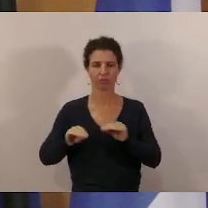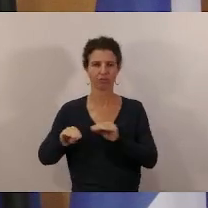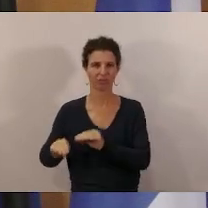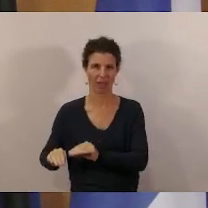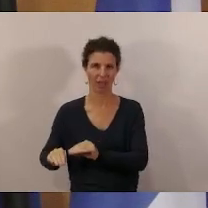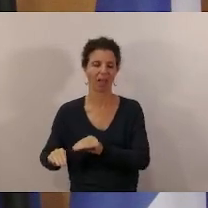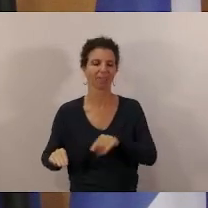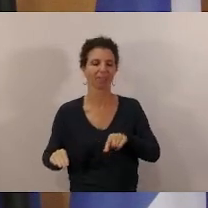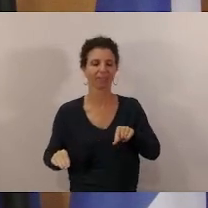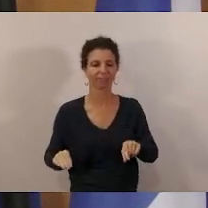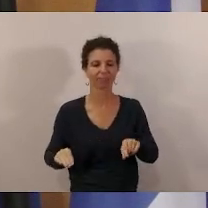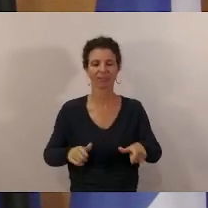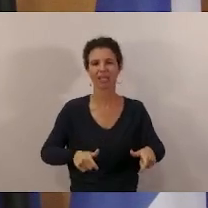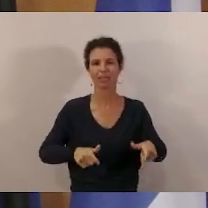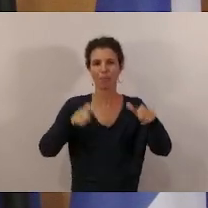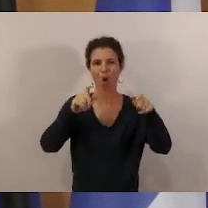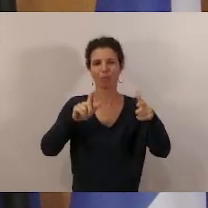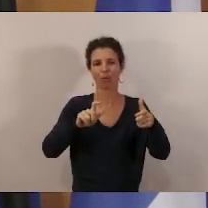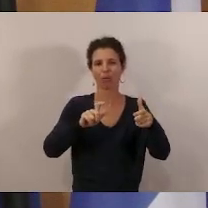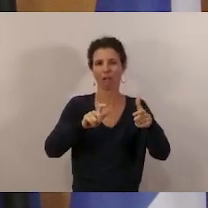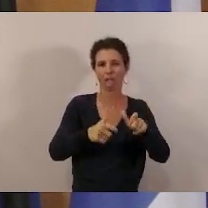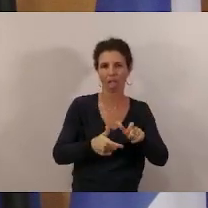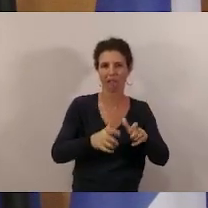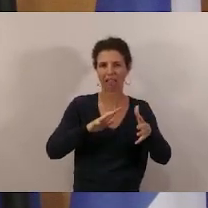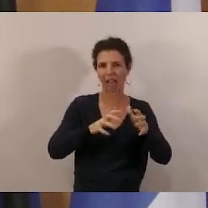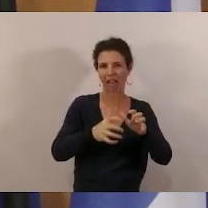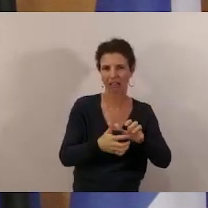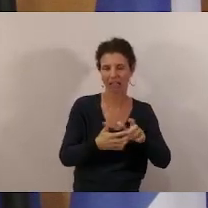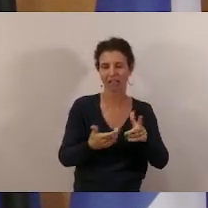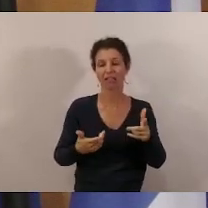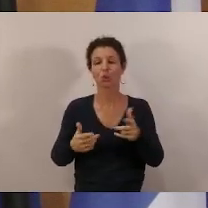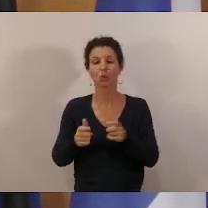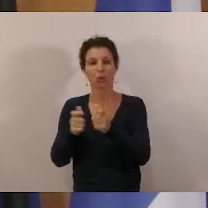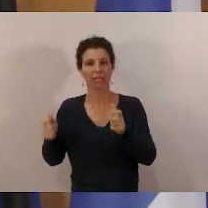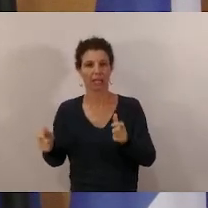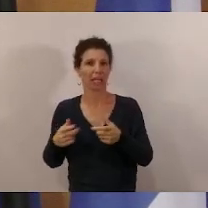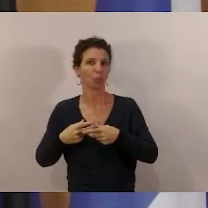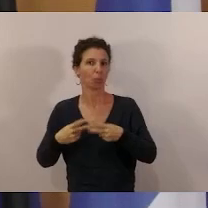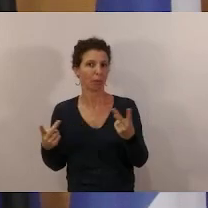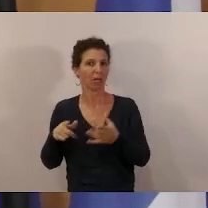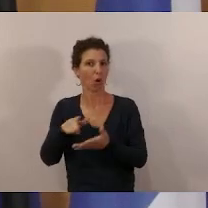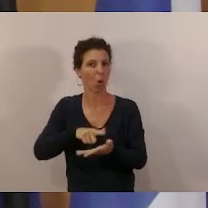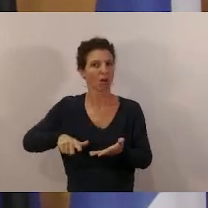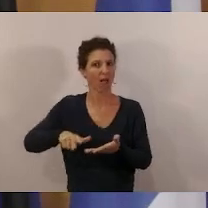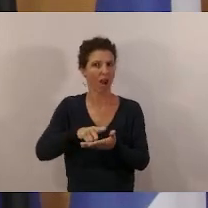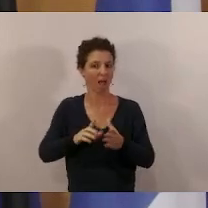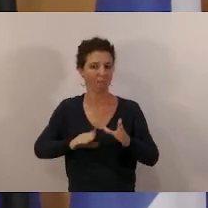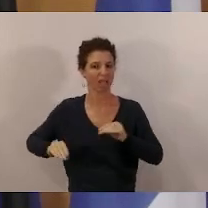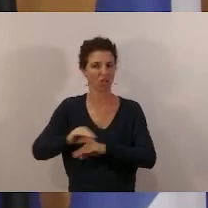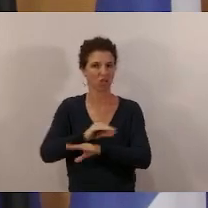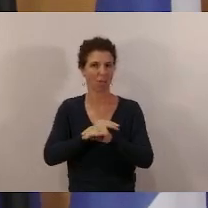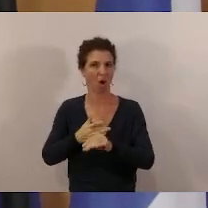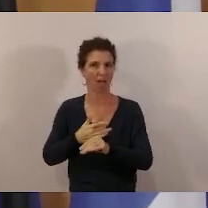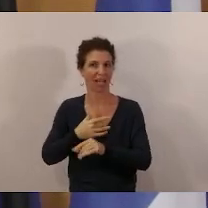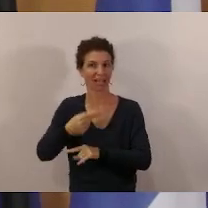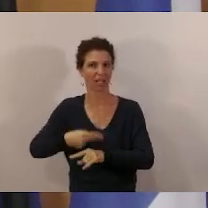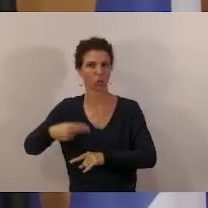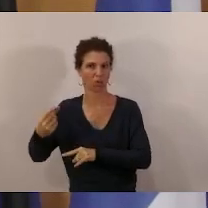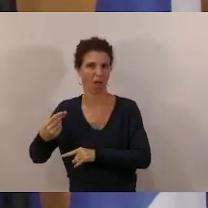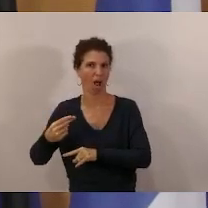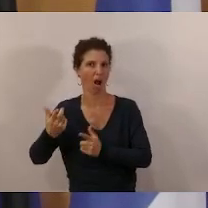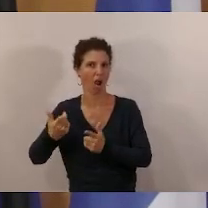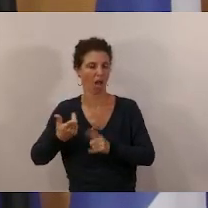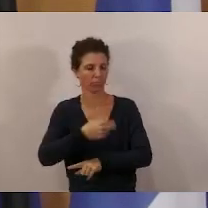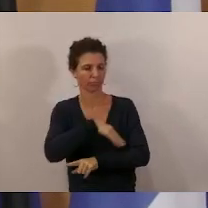dégradés que doivent réhabiliter la société publique locale d'aménagement d'intérêt national. Donc, dans le 28, il s'agit de